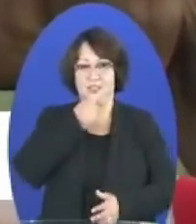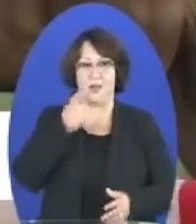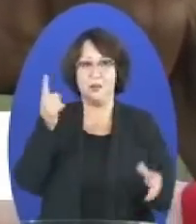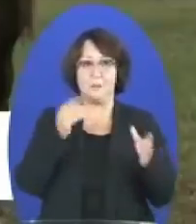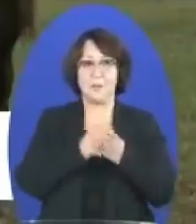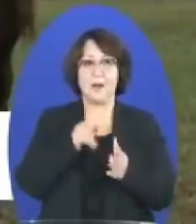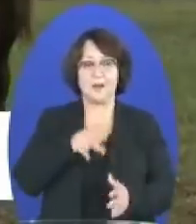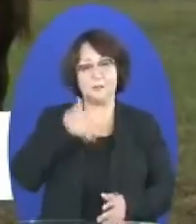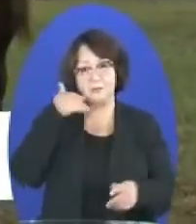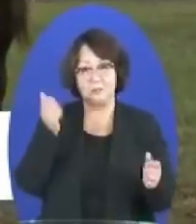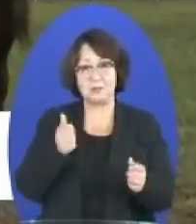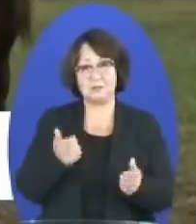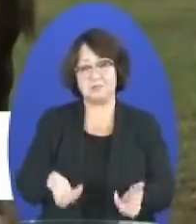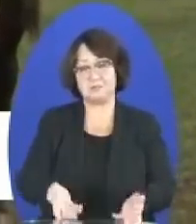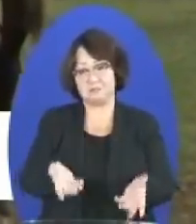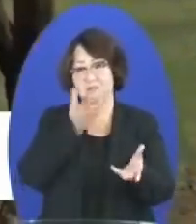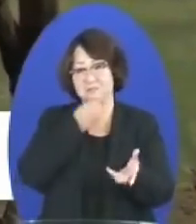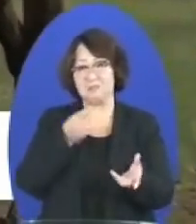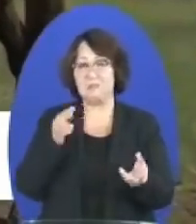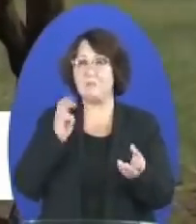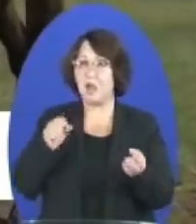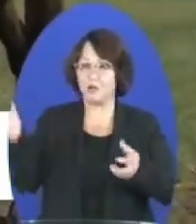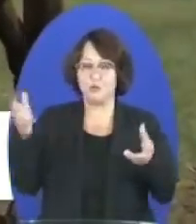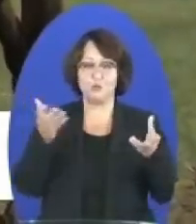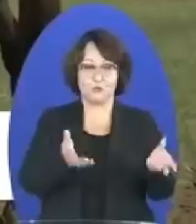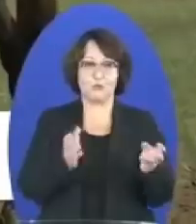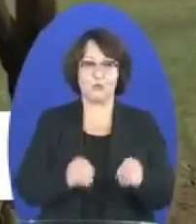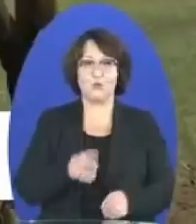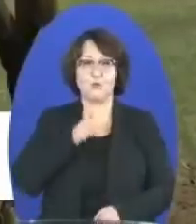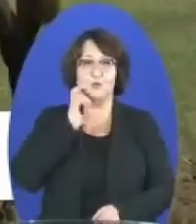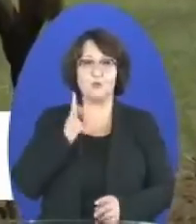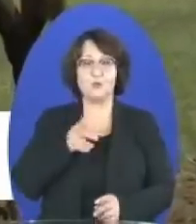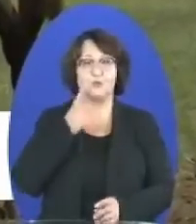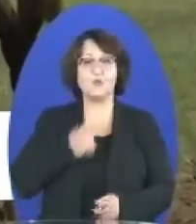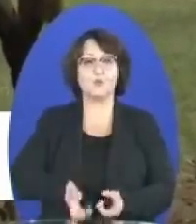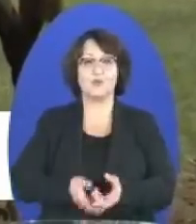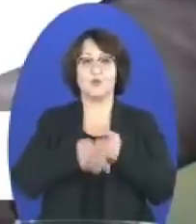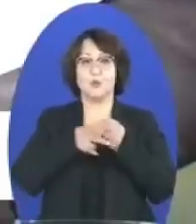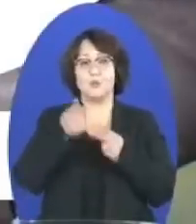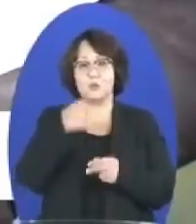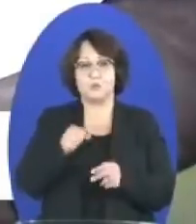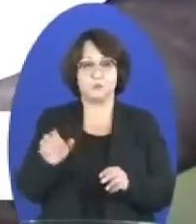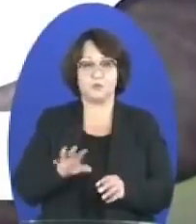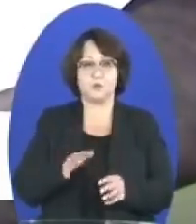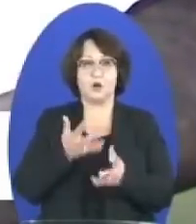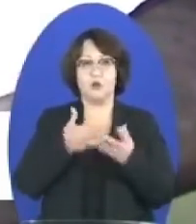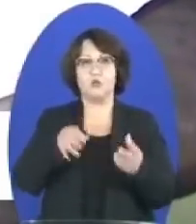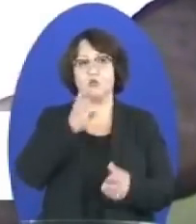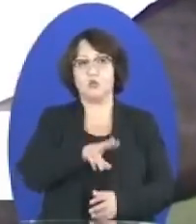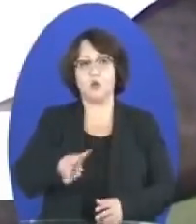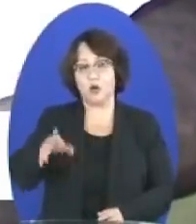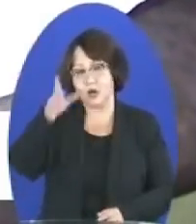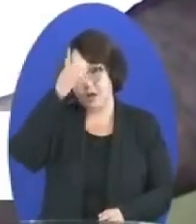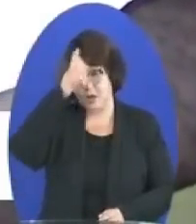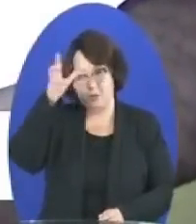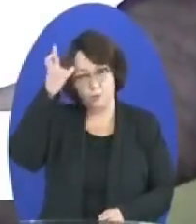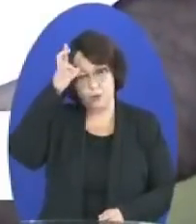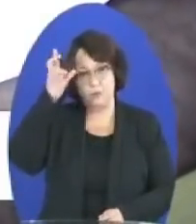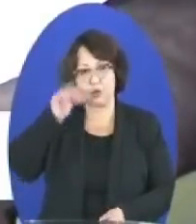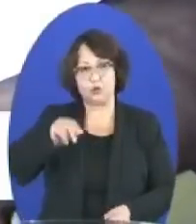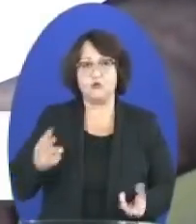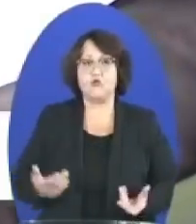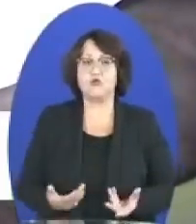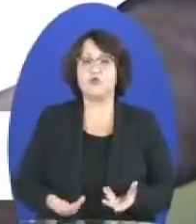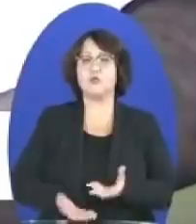тий. За бүсгүй туслах аяныг зөвхөн нэг удаа өрнүүлээд өнгөрөх биш олон дүүг нь эрдэм намын мөр хөөлгөх